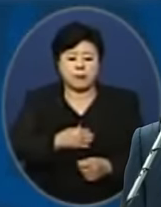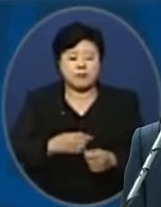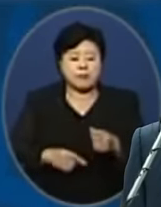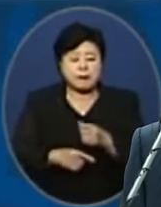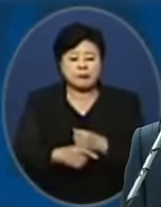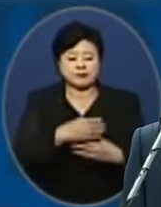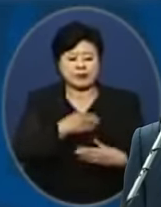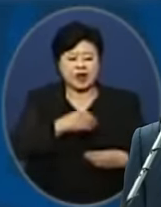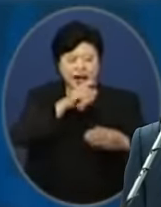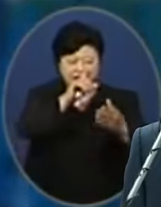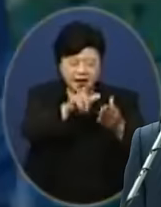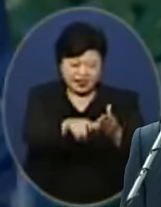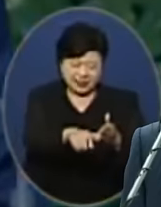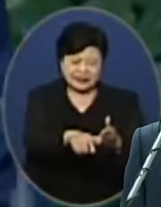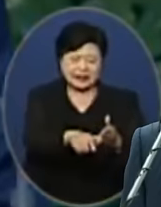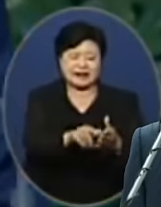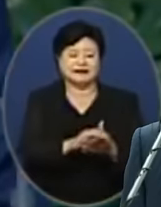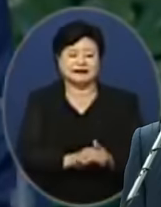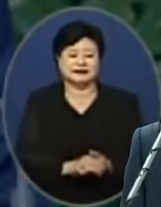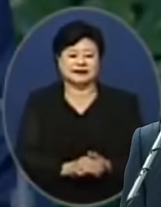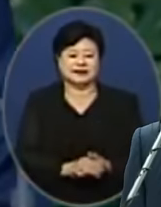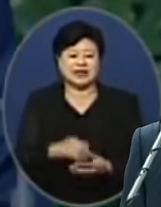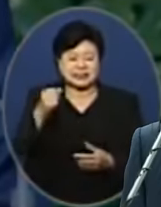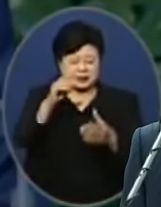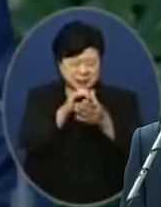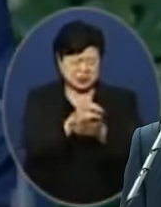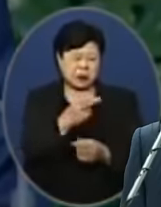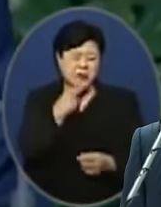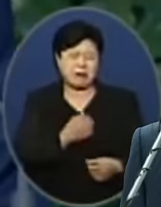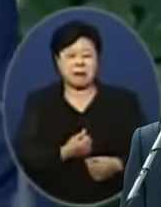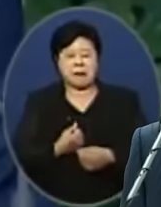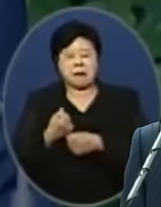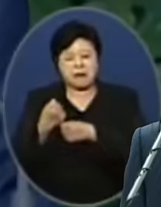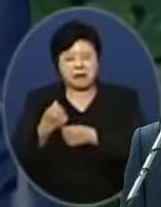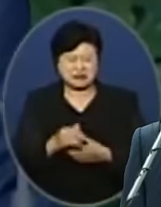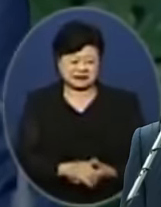편안할 때는 새벽 기도도 뭐 안 해도 괜찮다.